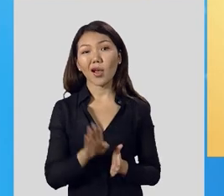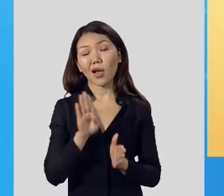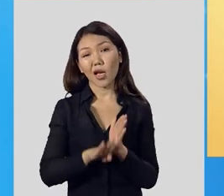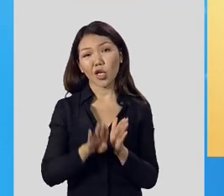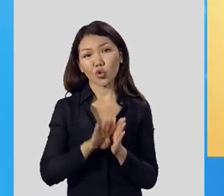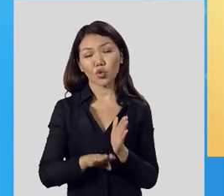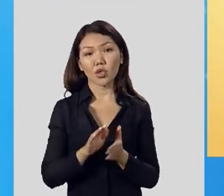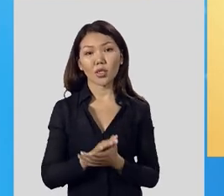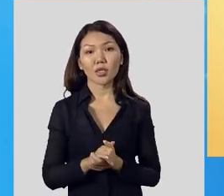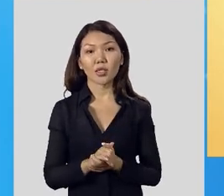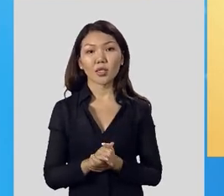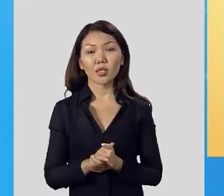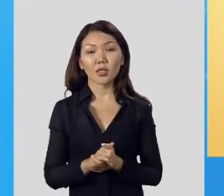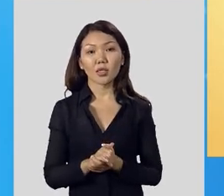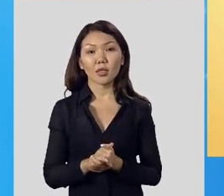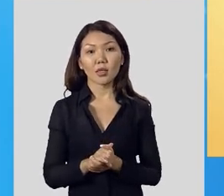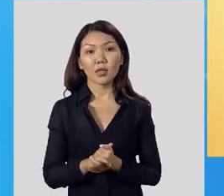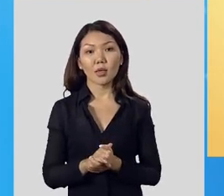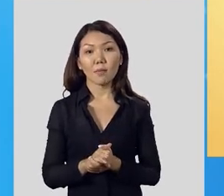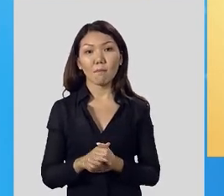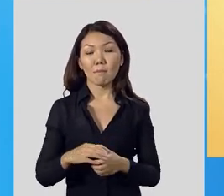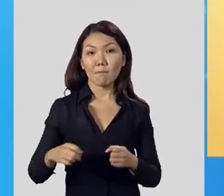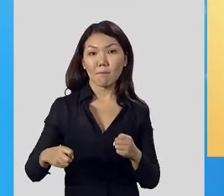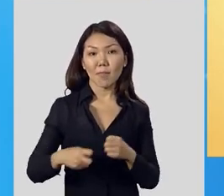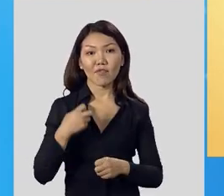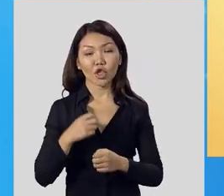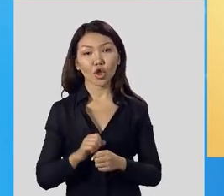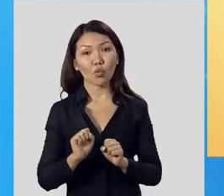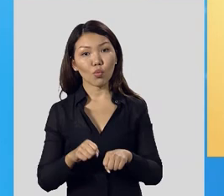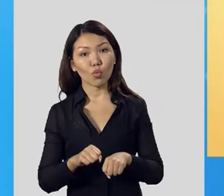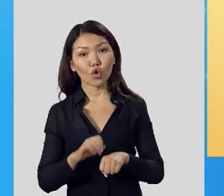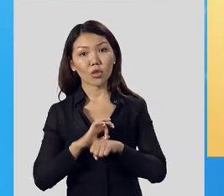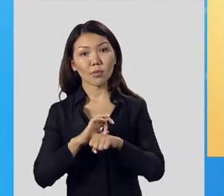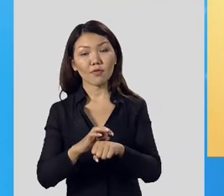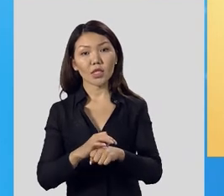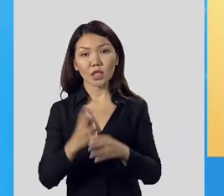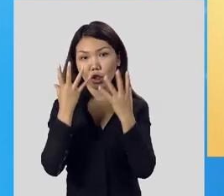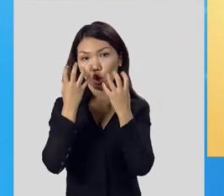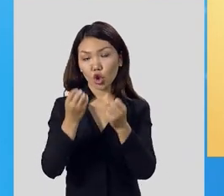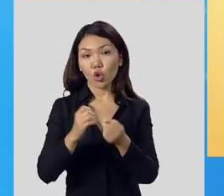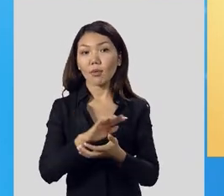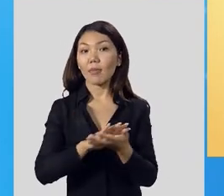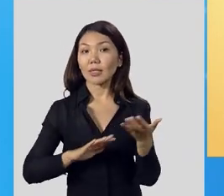кажущееся незначительным повреждением может привести к серьезным последствиям.